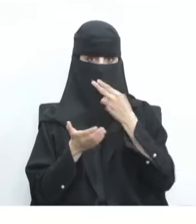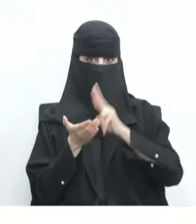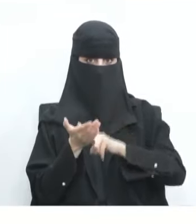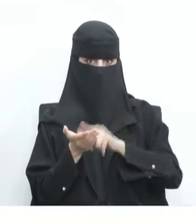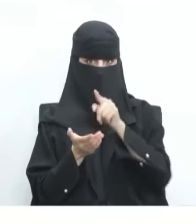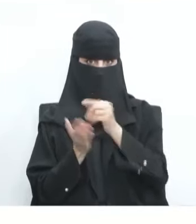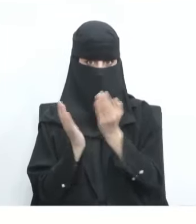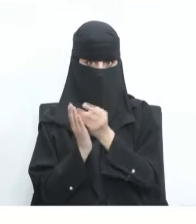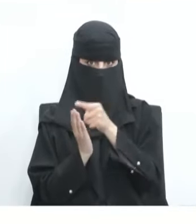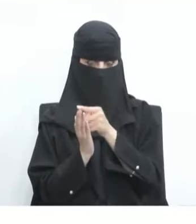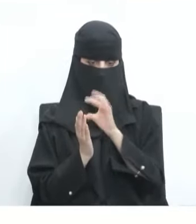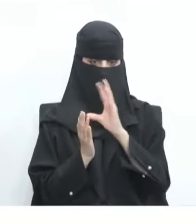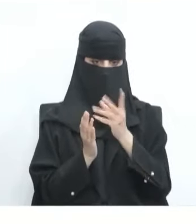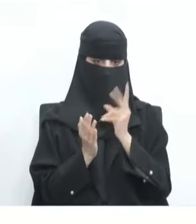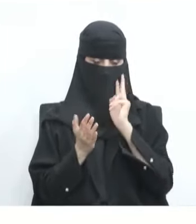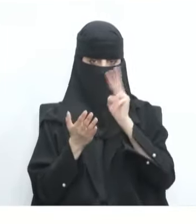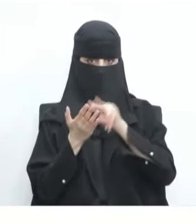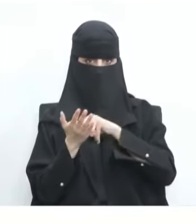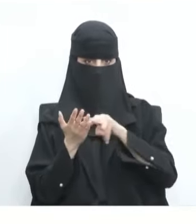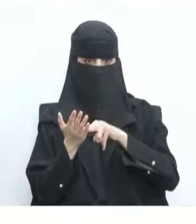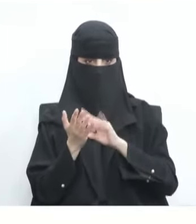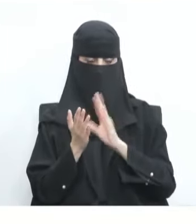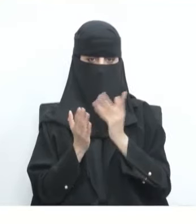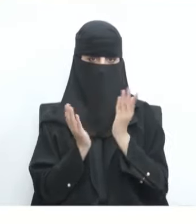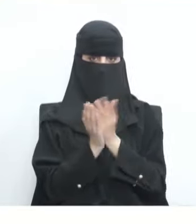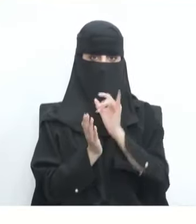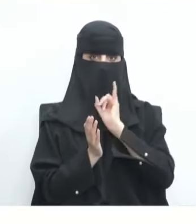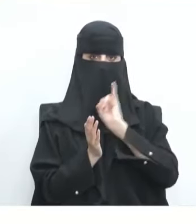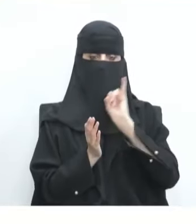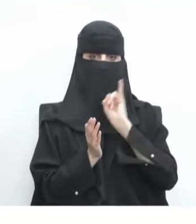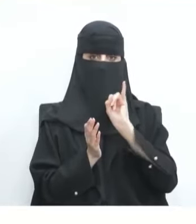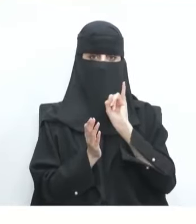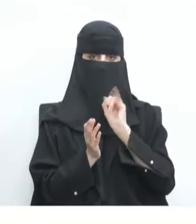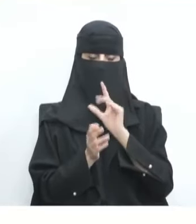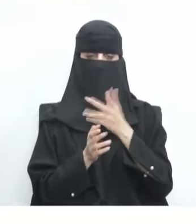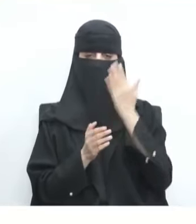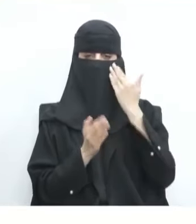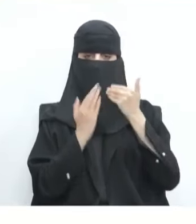تعبيرا قراءه املاء